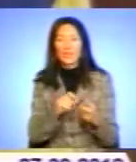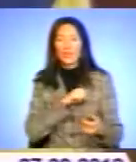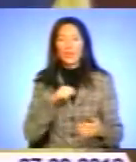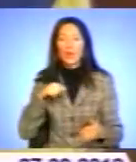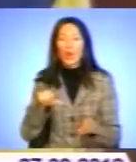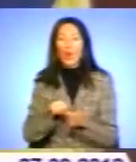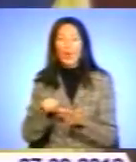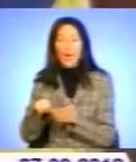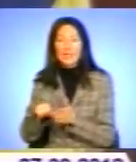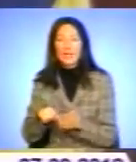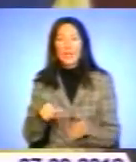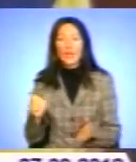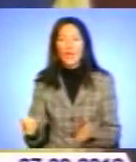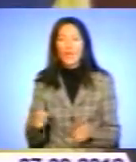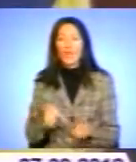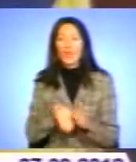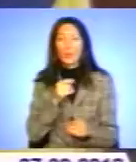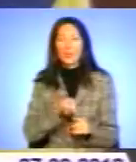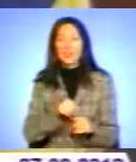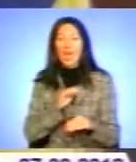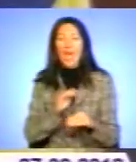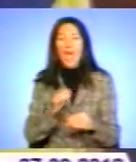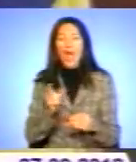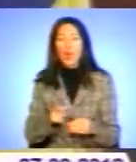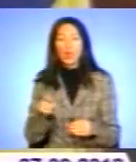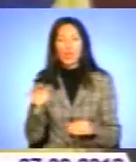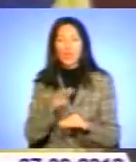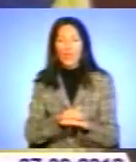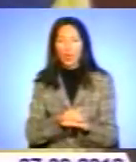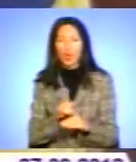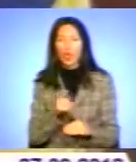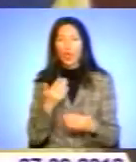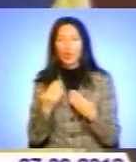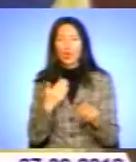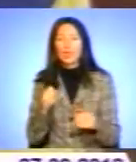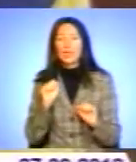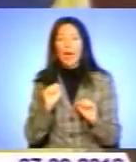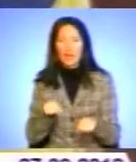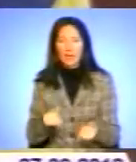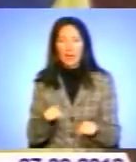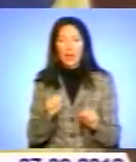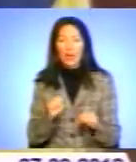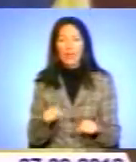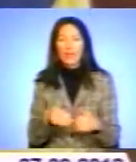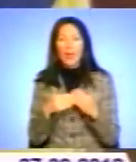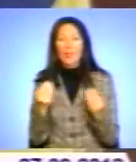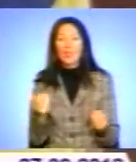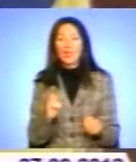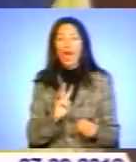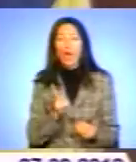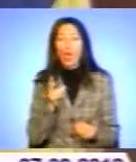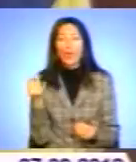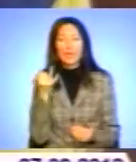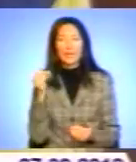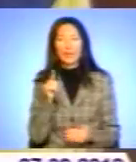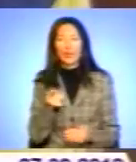учасників виборів. Це людський фактор. Але що стосується влади, влада більш ніж хто зацікавлений